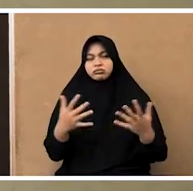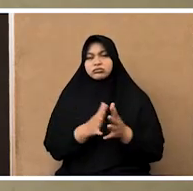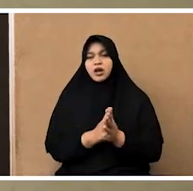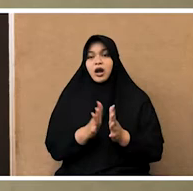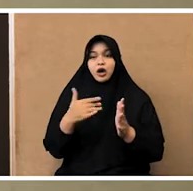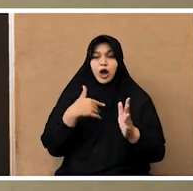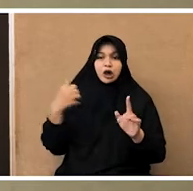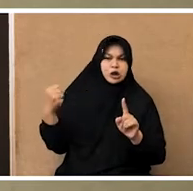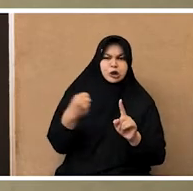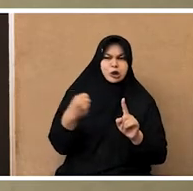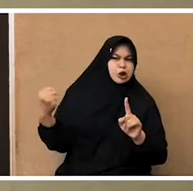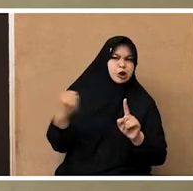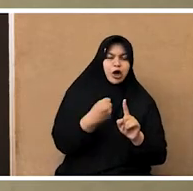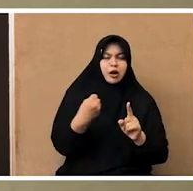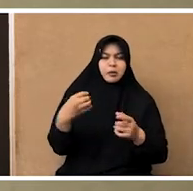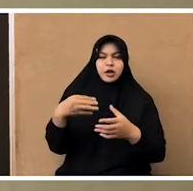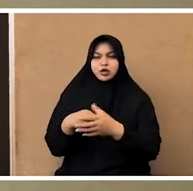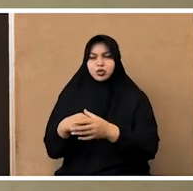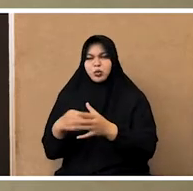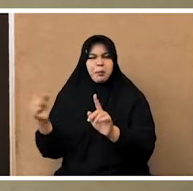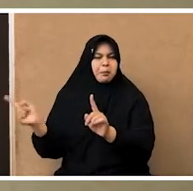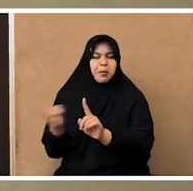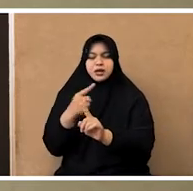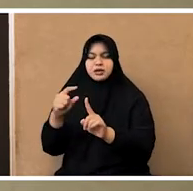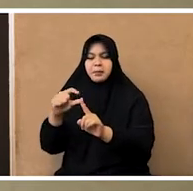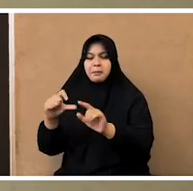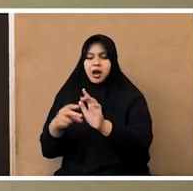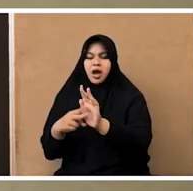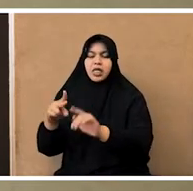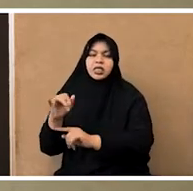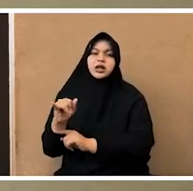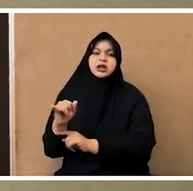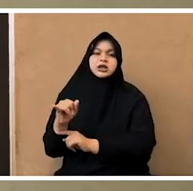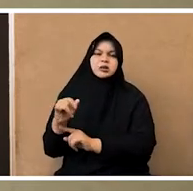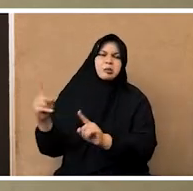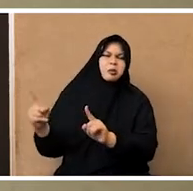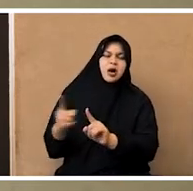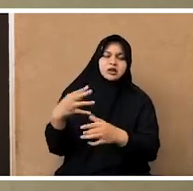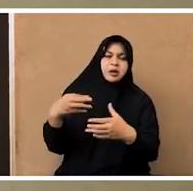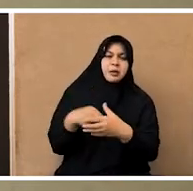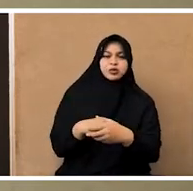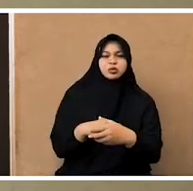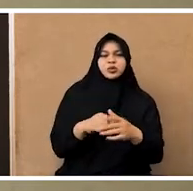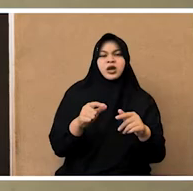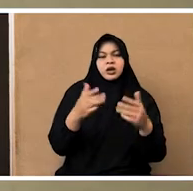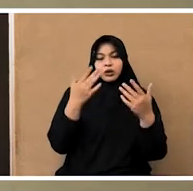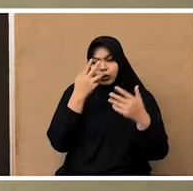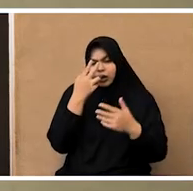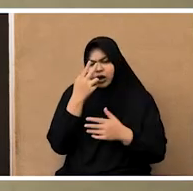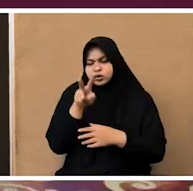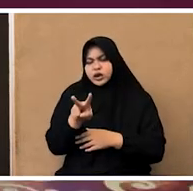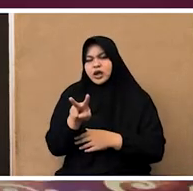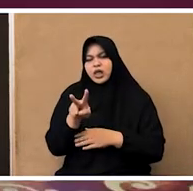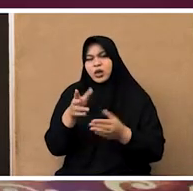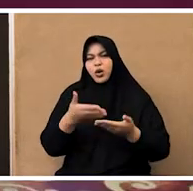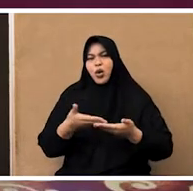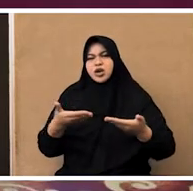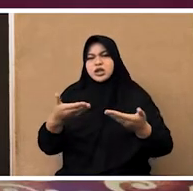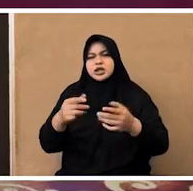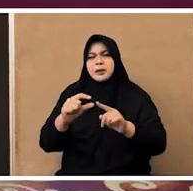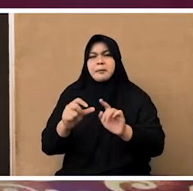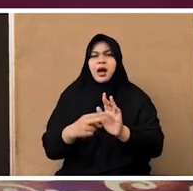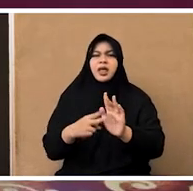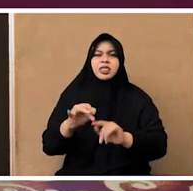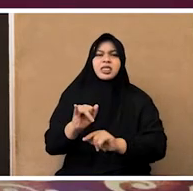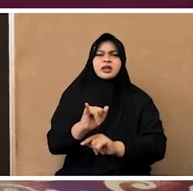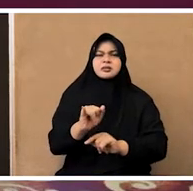disiksa ada yang dimasukkan di Panti ketika kemudian masuk di Panti ya Kita juga harus melihat bagaimana sih Kondisi perpantian kita itu kan gitu